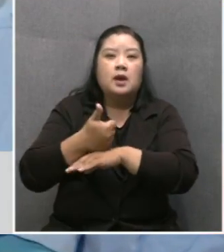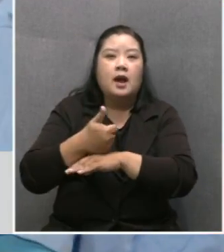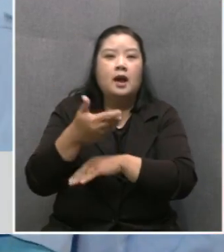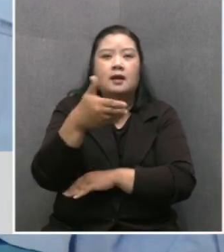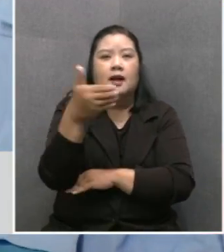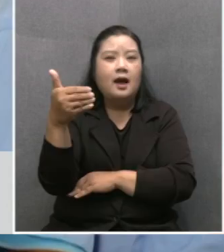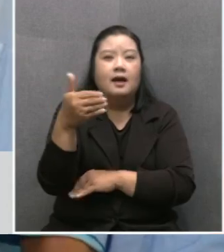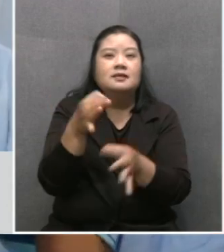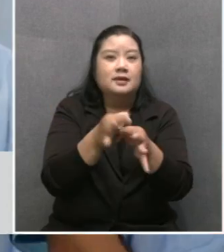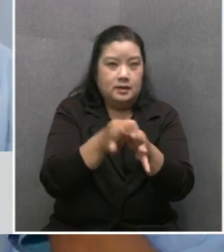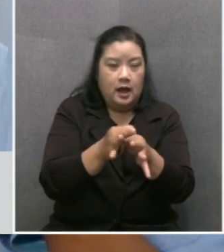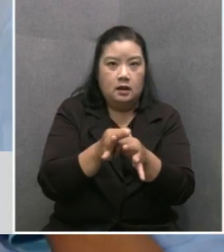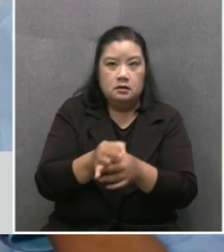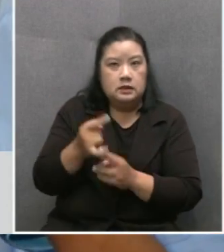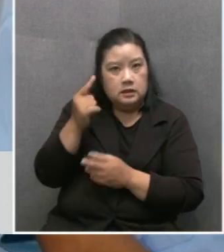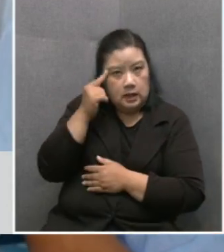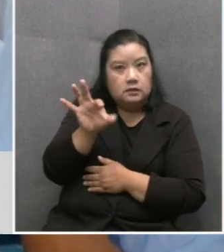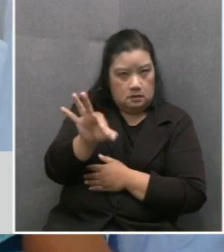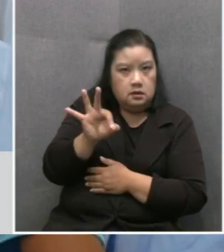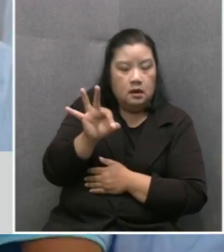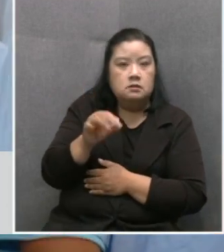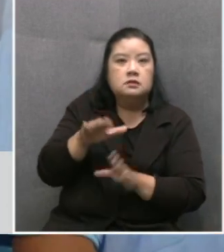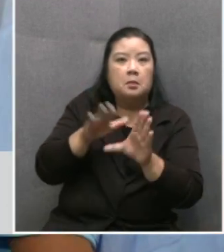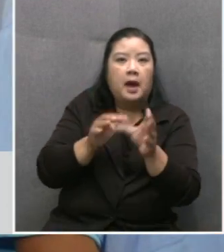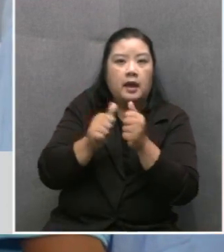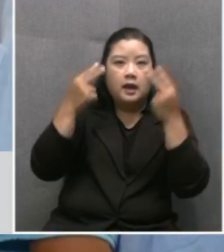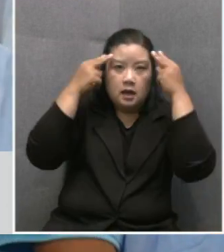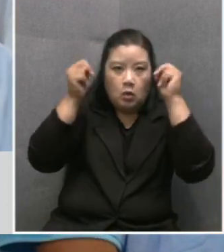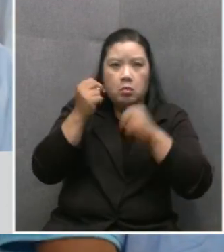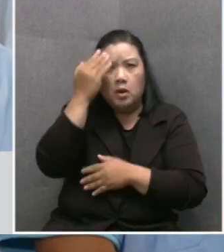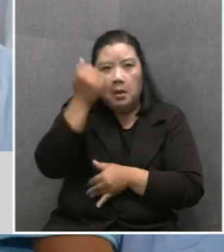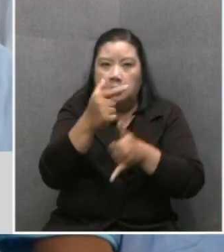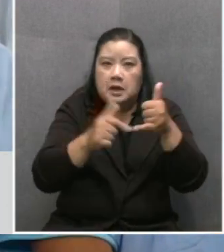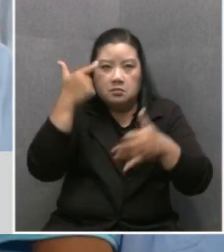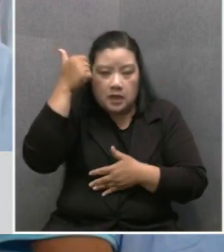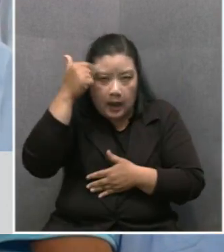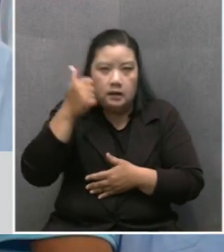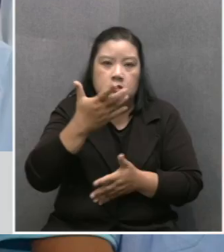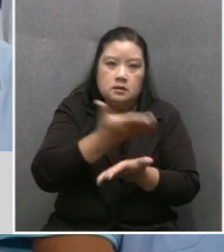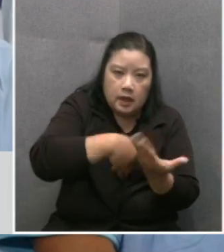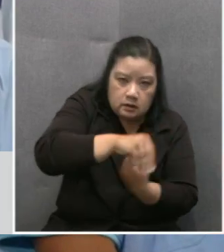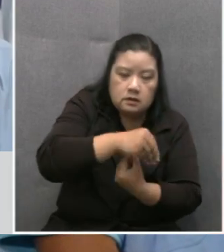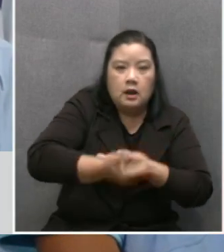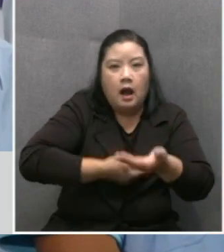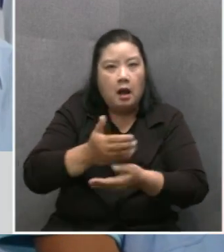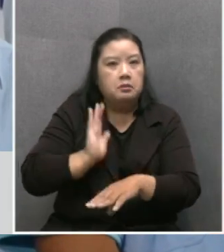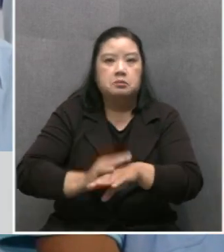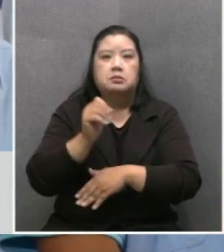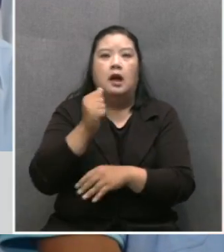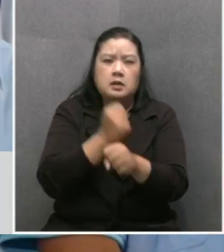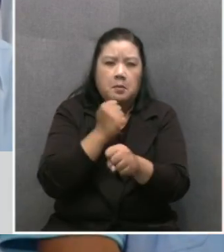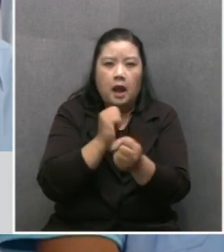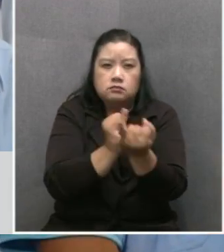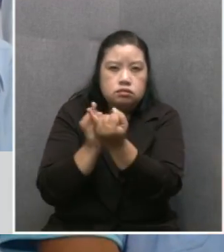ตรีเนื่องจากว่าท่านเป็นผู้ที่มีความรู้ความสามารถทางด้านการเงินและเศรษฐกิจสามารถทำงานเชื่อมโยงกับหน่วยงานต่างๆได้นอกจาก